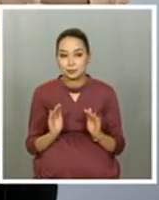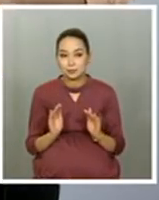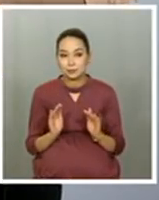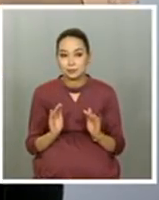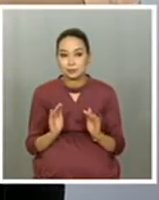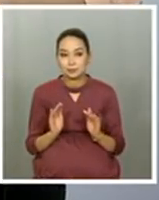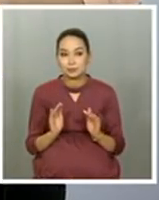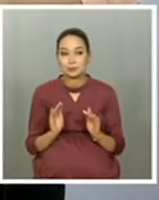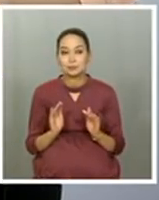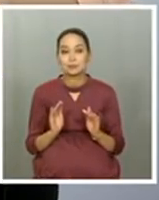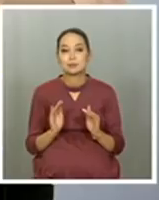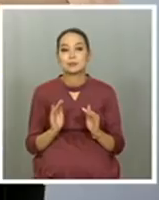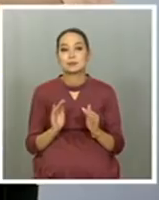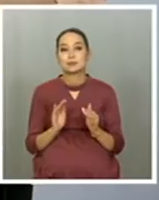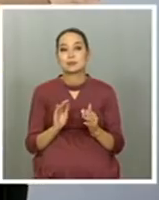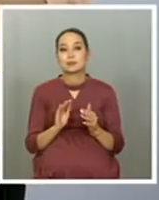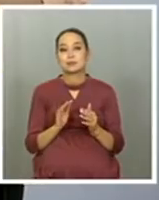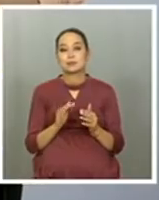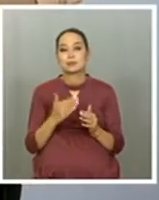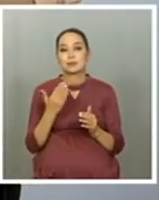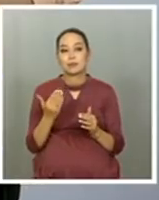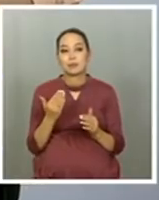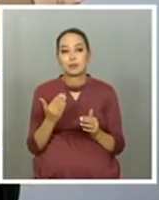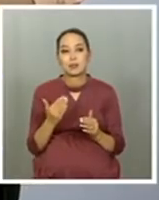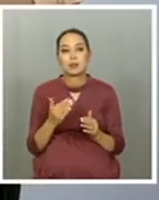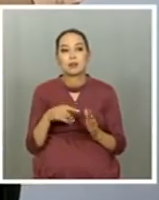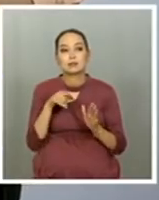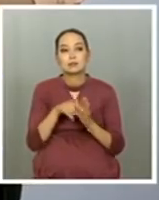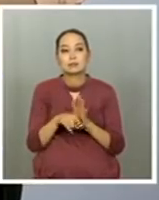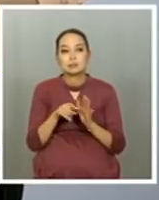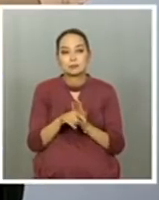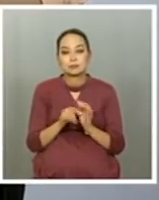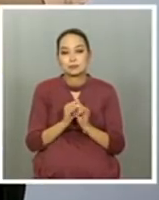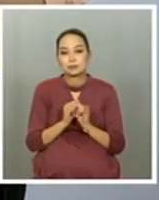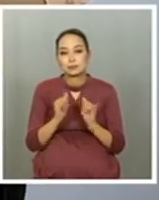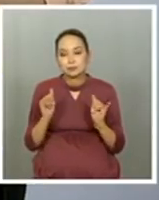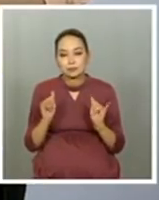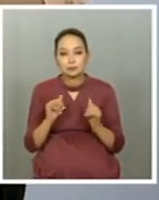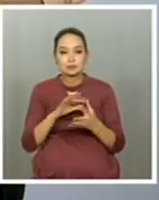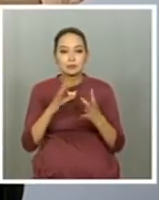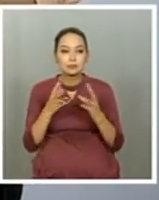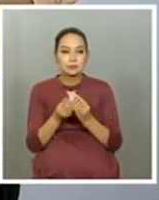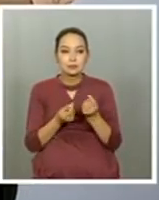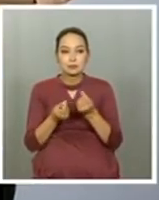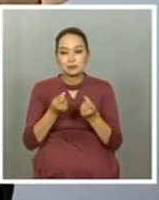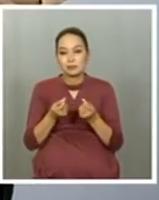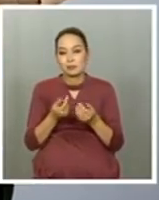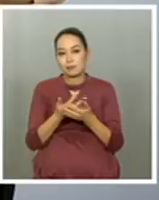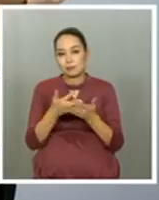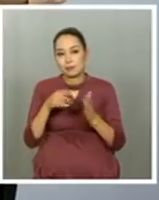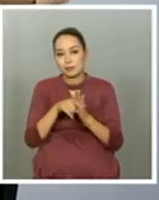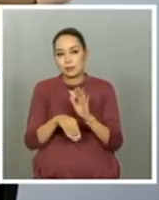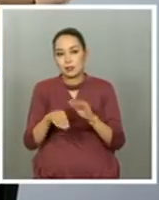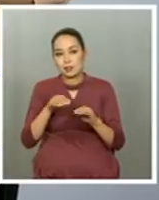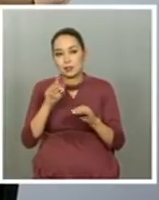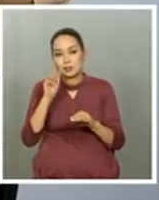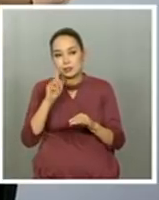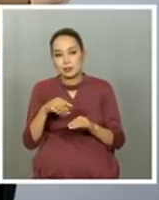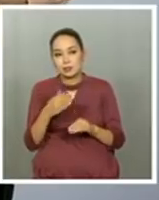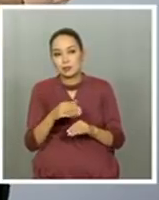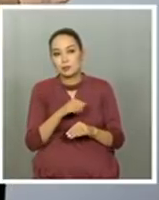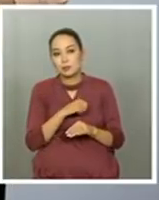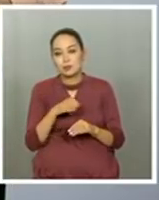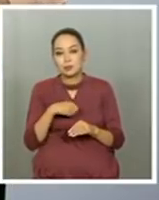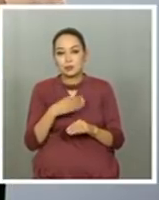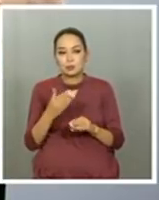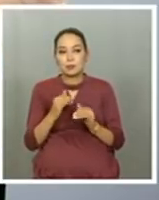ұлғайтқыш құралдар және олармен жұмыс істеу тәртібі туралы сіздер төменгі сыныптан бері білесіздер. Олай болса, азғантай ой қозғау жұмысын